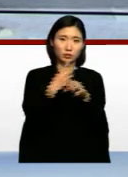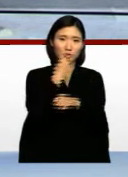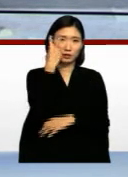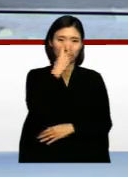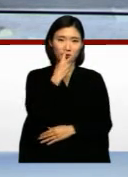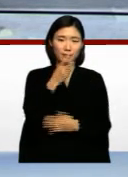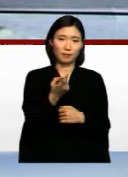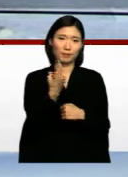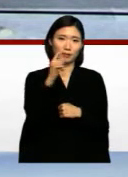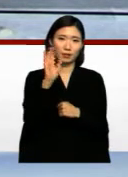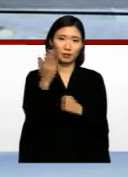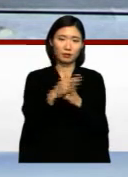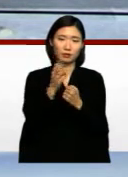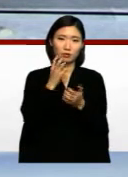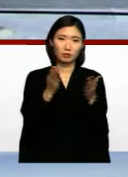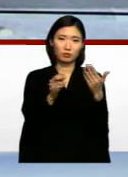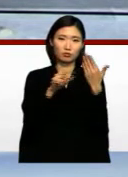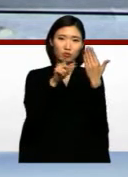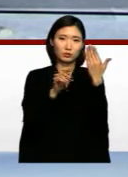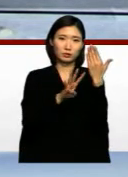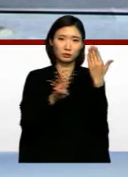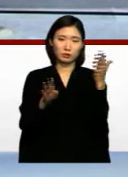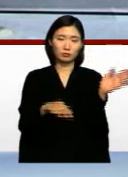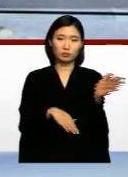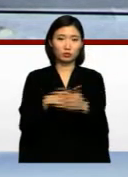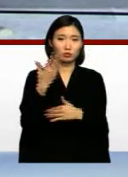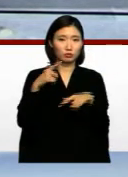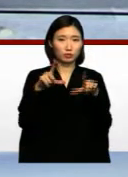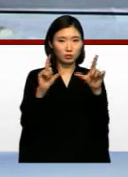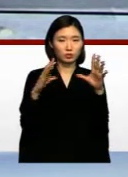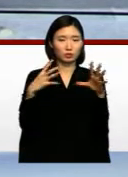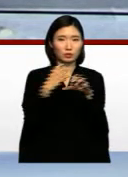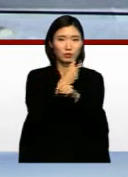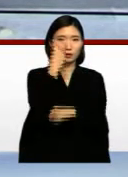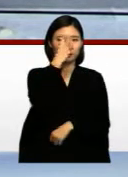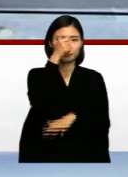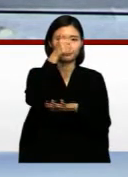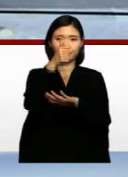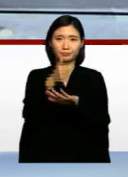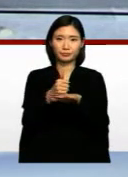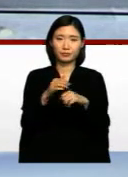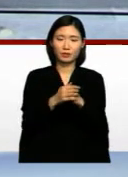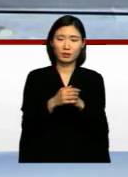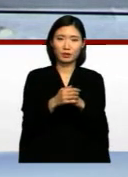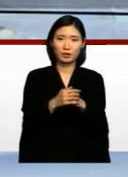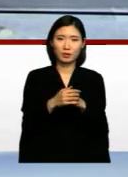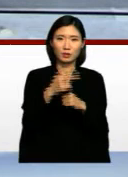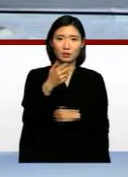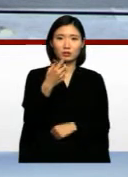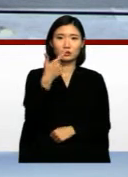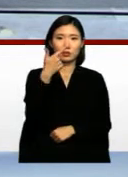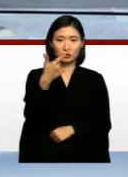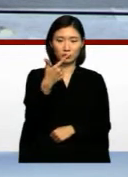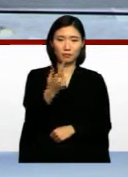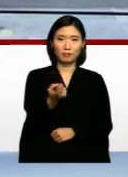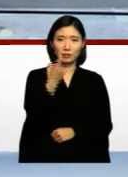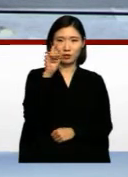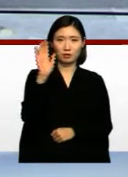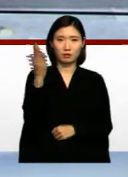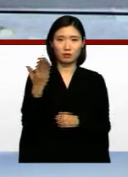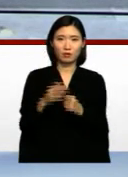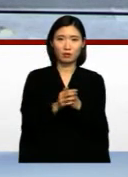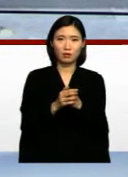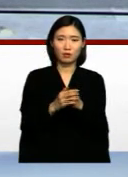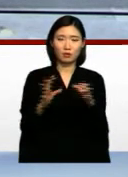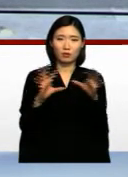적발됐습니다. 경기도가 지난 9월 4일부터 9일간 종합감사를 벌인 결과 76건을 적발했습니다.